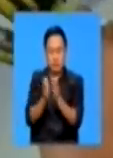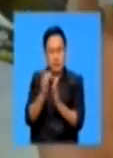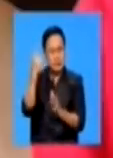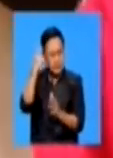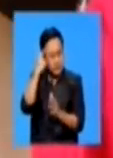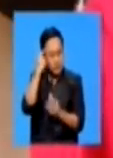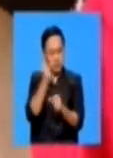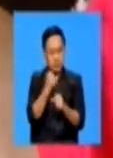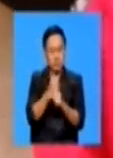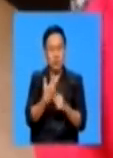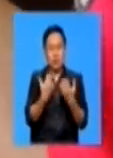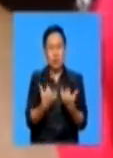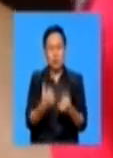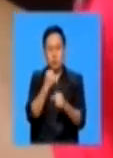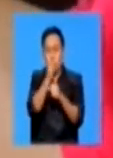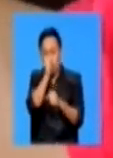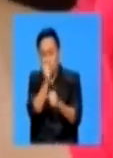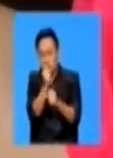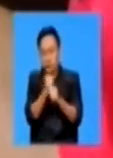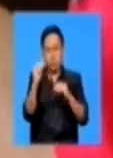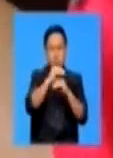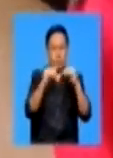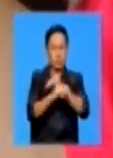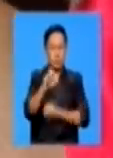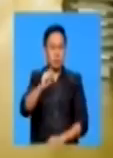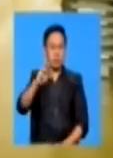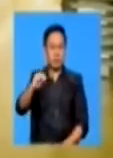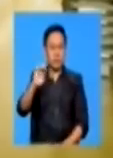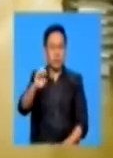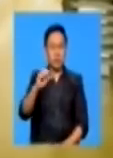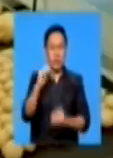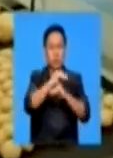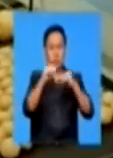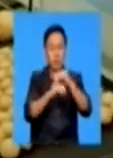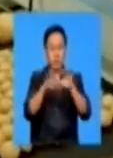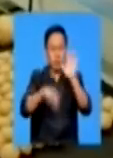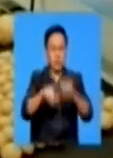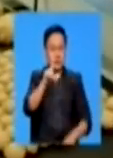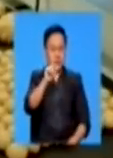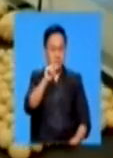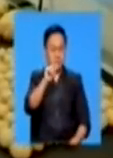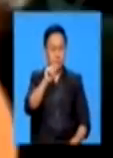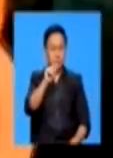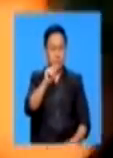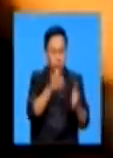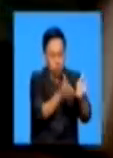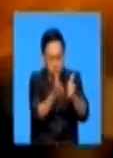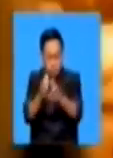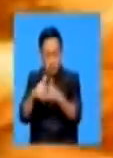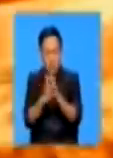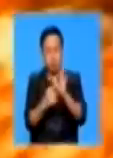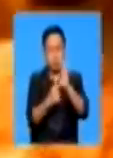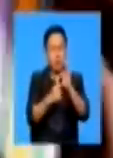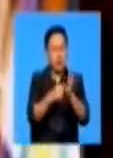ำร่องSME และสารประกอบการจำนวน260แห่งใน20กลุ่มธุรกิจนะครับที่เช่นธุรกิจอาหาร